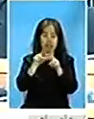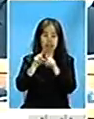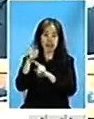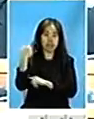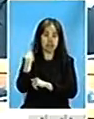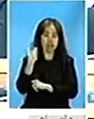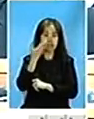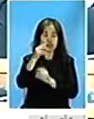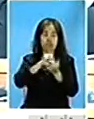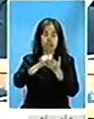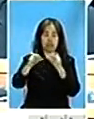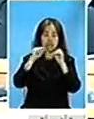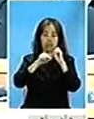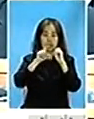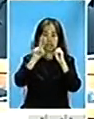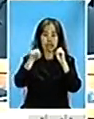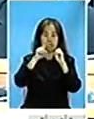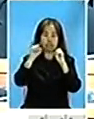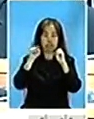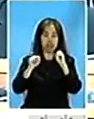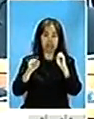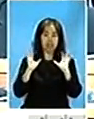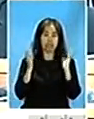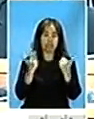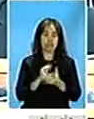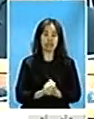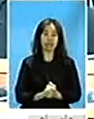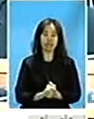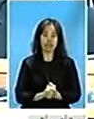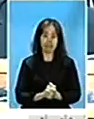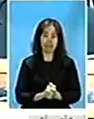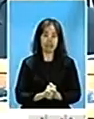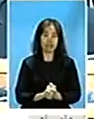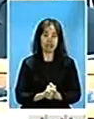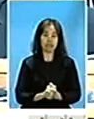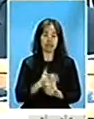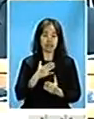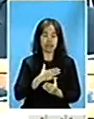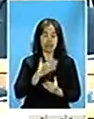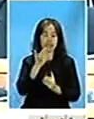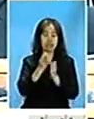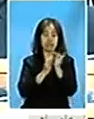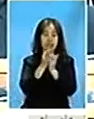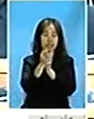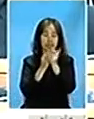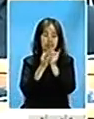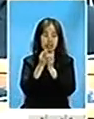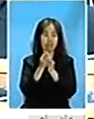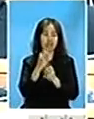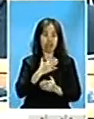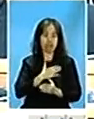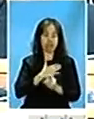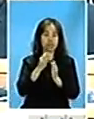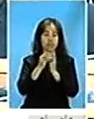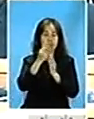อตัด 0.1% ครับแค่นั้นเองครับท่านประธานเพราะฉะนั้นเนี่ยผมจะอภิปรายเนี่ยผมก็จะอภิปร